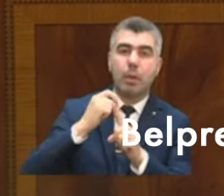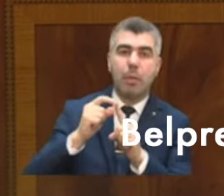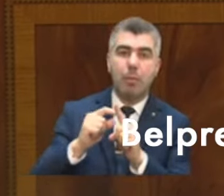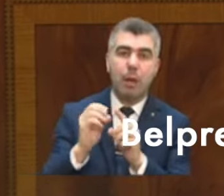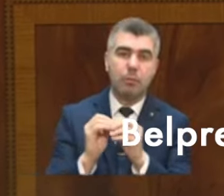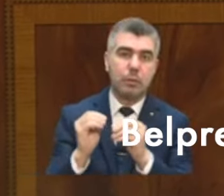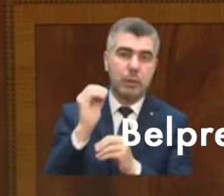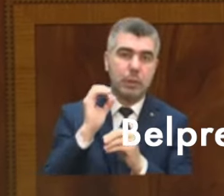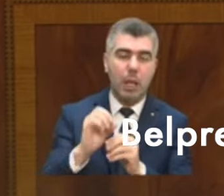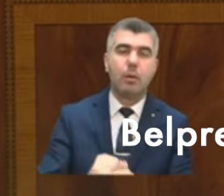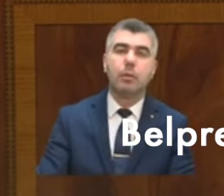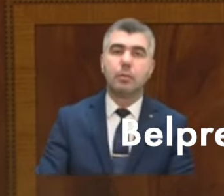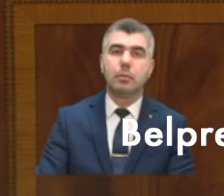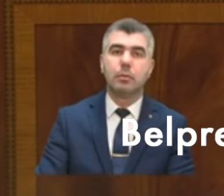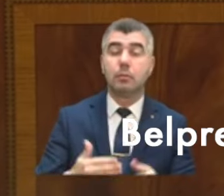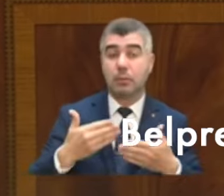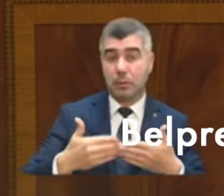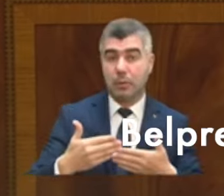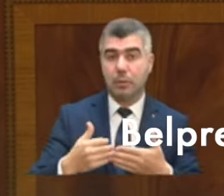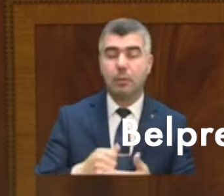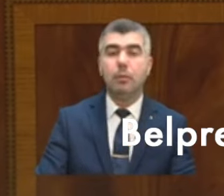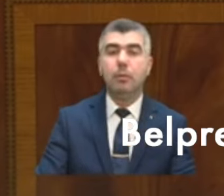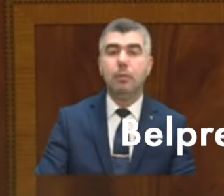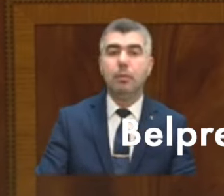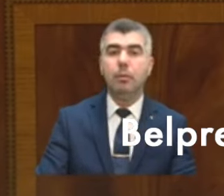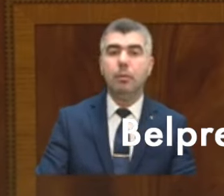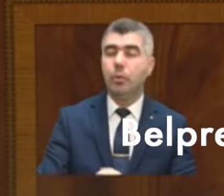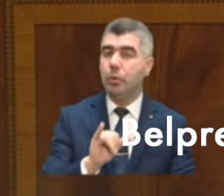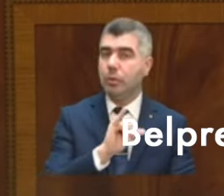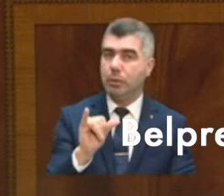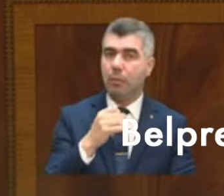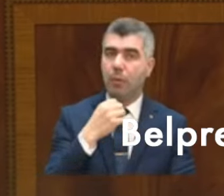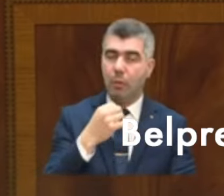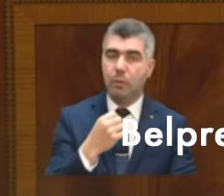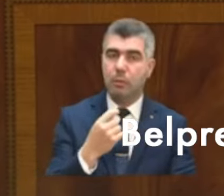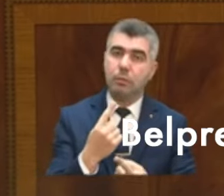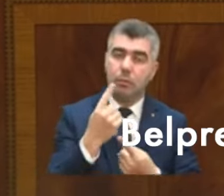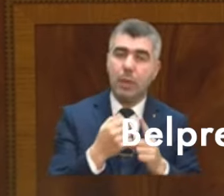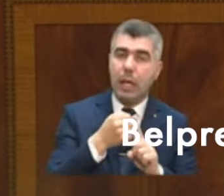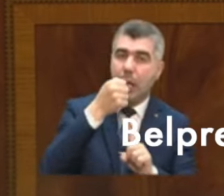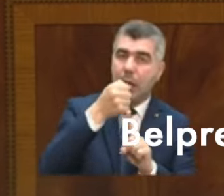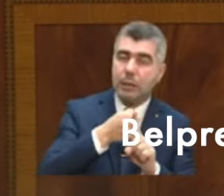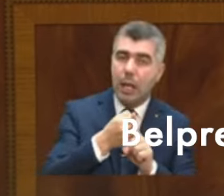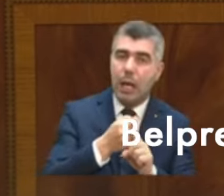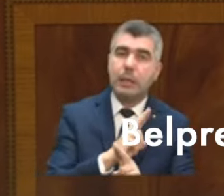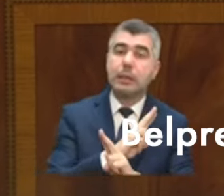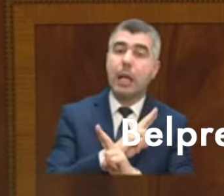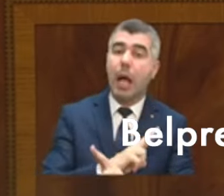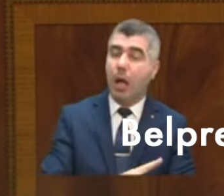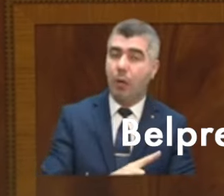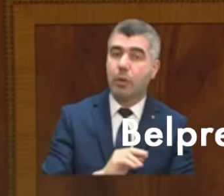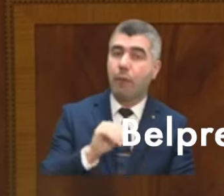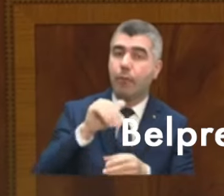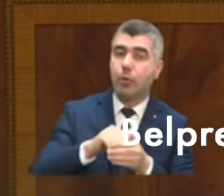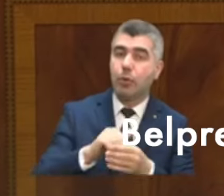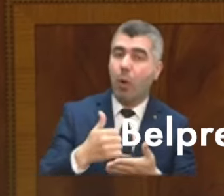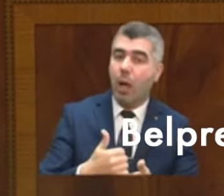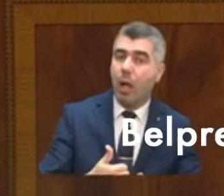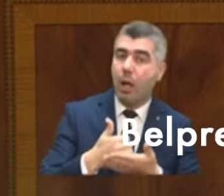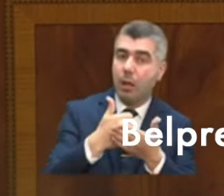التضخم هنا دون الحديث عن التكلفه الماليه المتوقعه لاصلاح منظومه التقاعد وضمان ديمومه